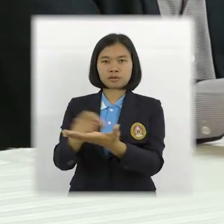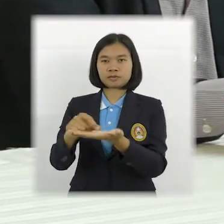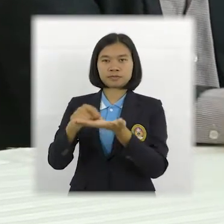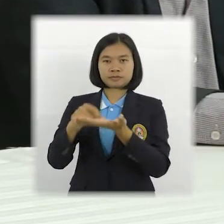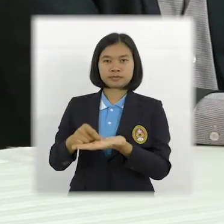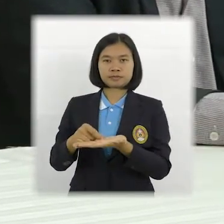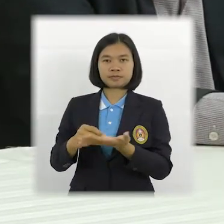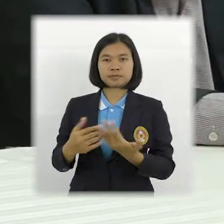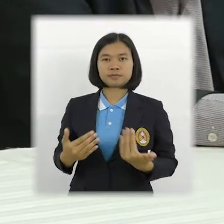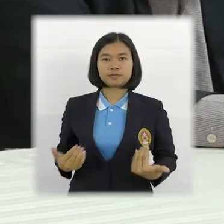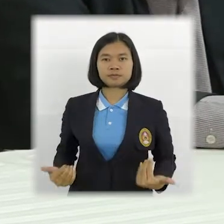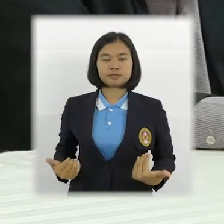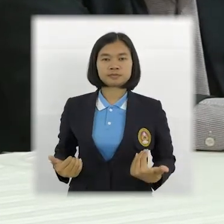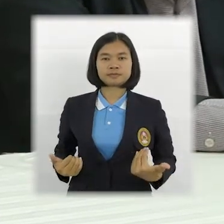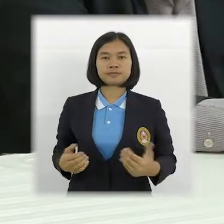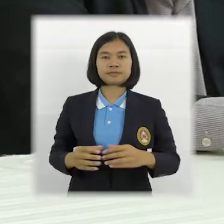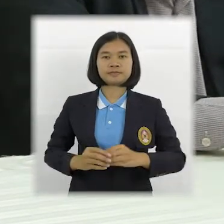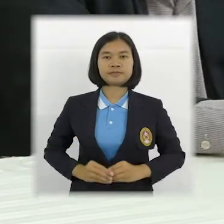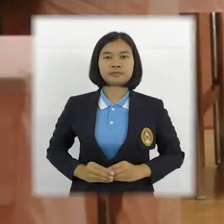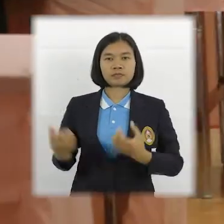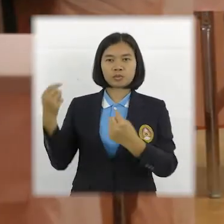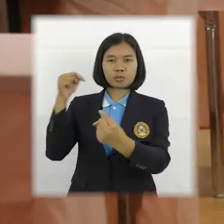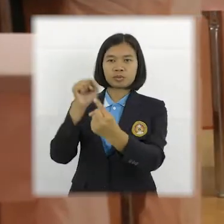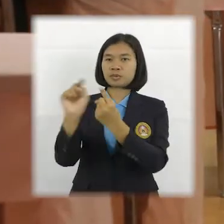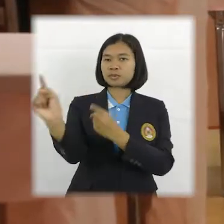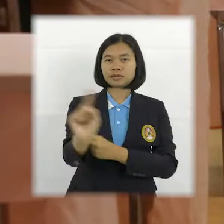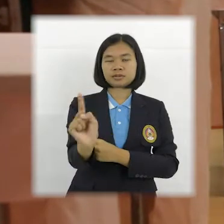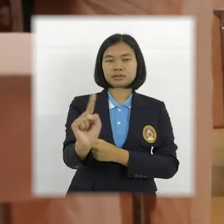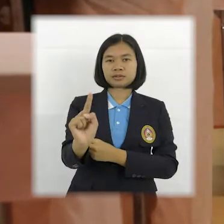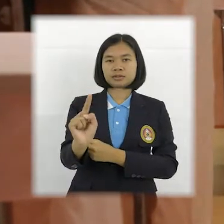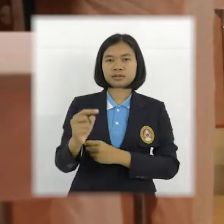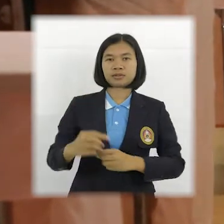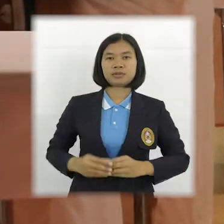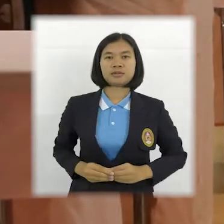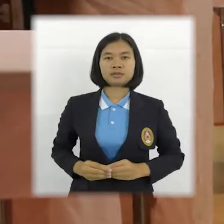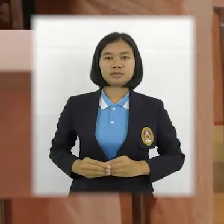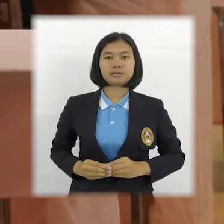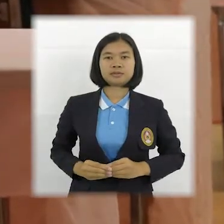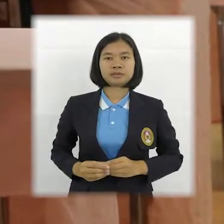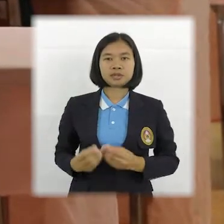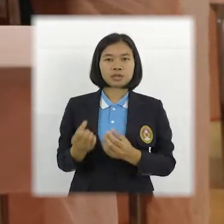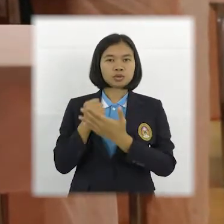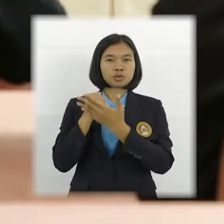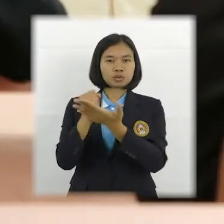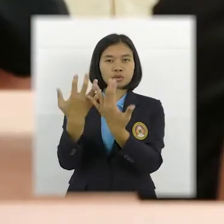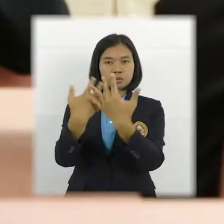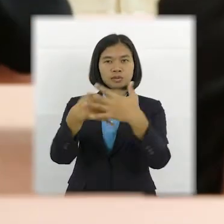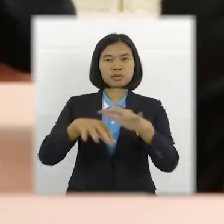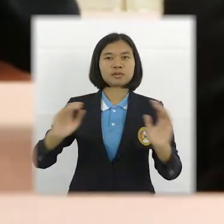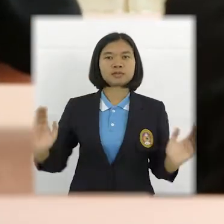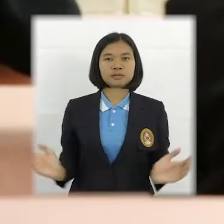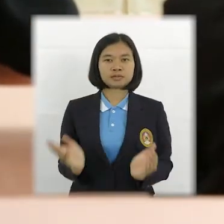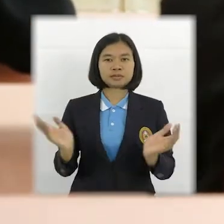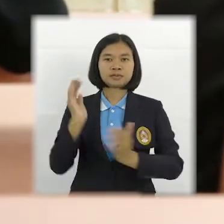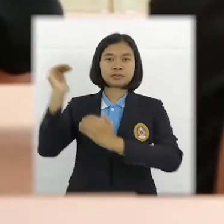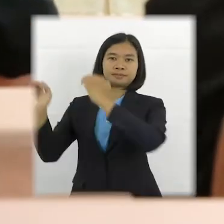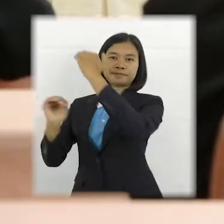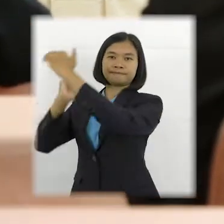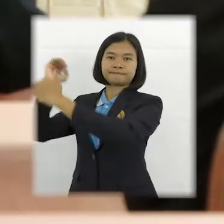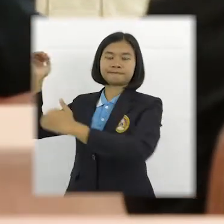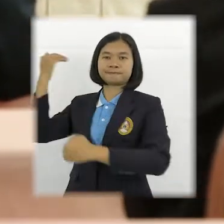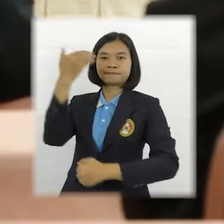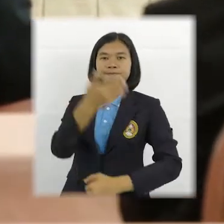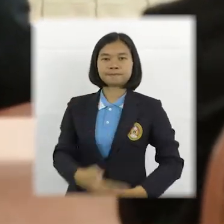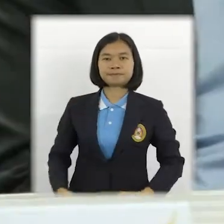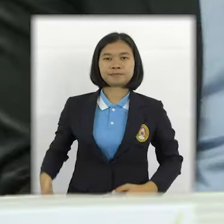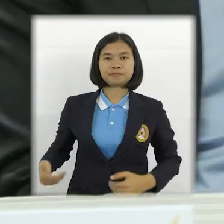ณะทำงานร่วมลงนามในครั้งนี้การลงนามในครั้งนี้มีวัตถุประสงค์ที่จะแสดงเจตนารมณ์ร่วมกันใน